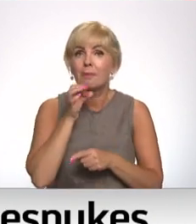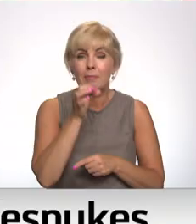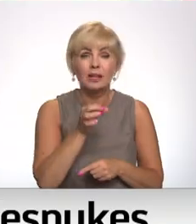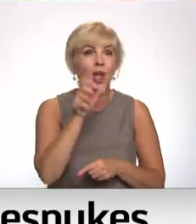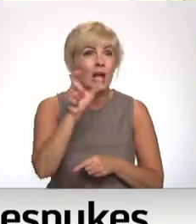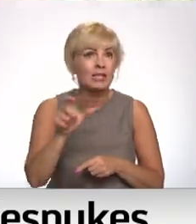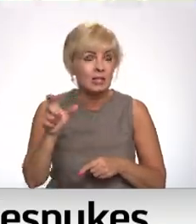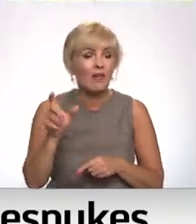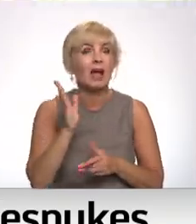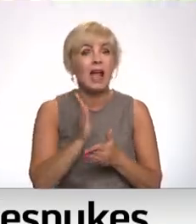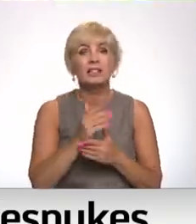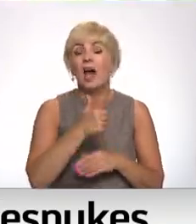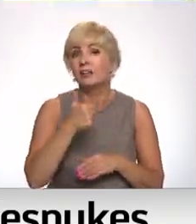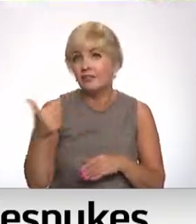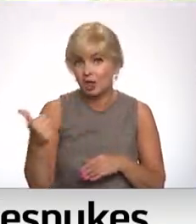cilvēkam, ka tu esi ar viņu.